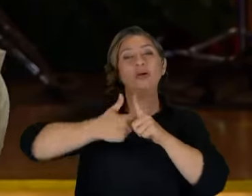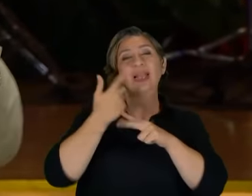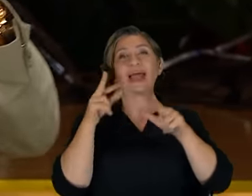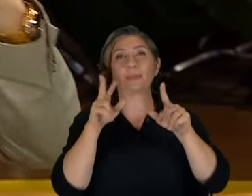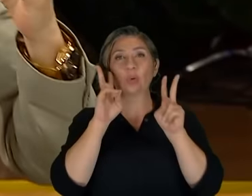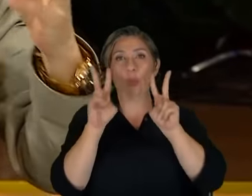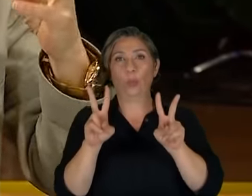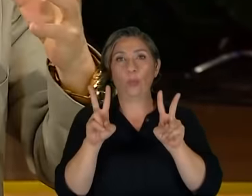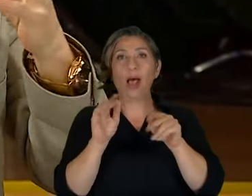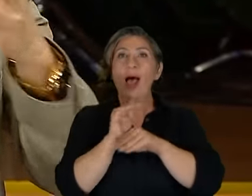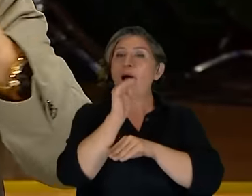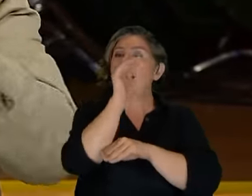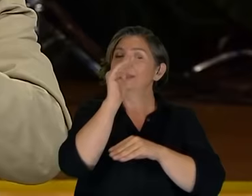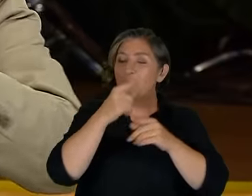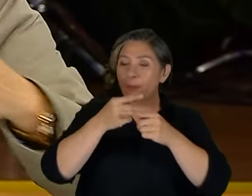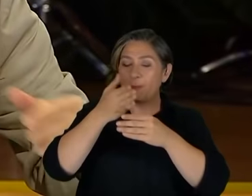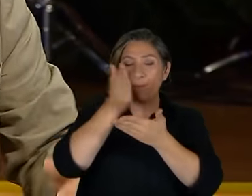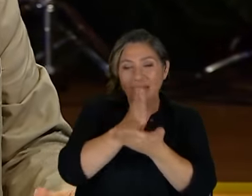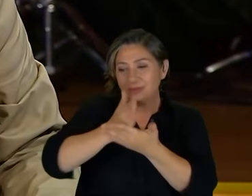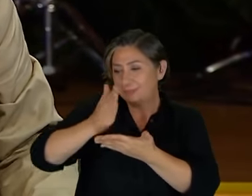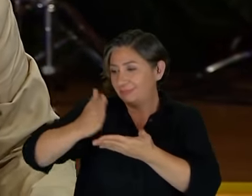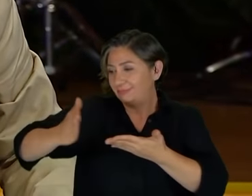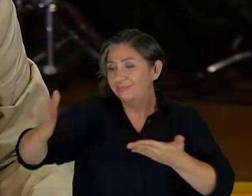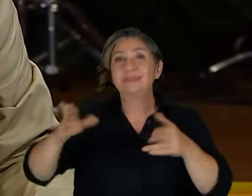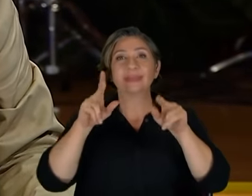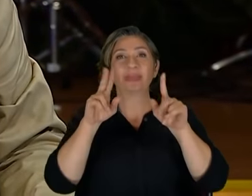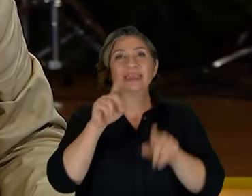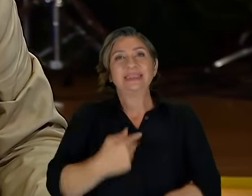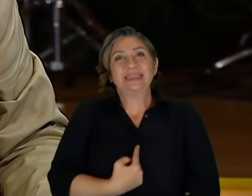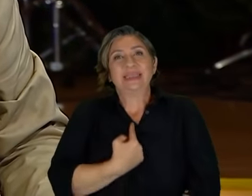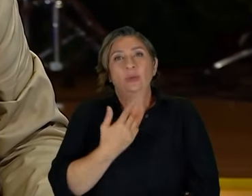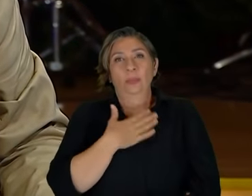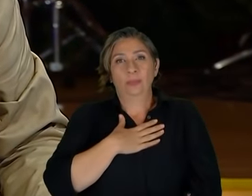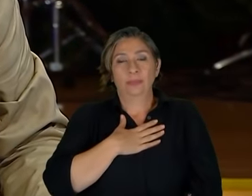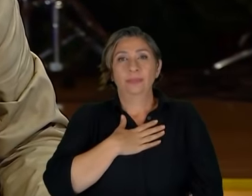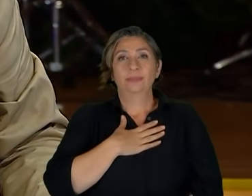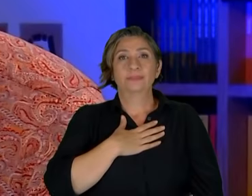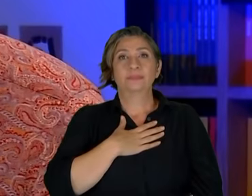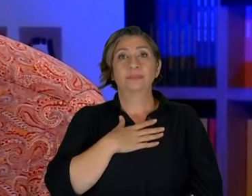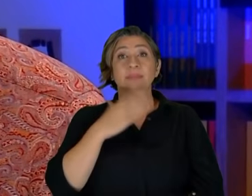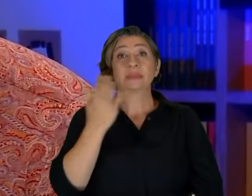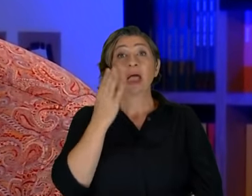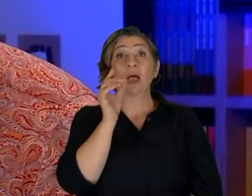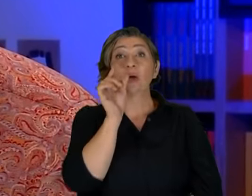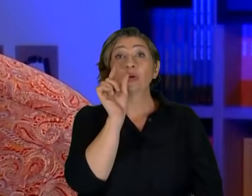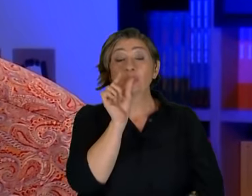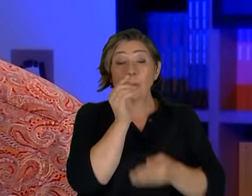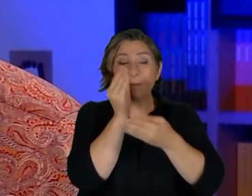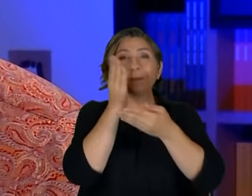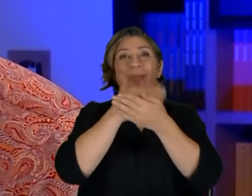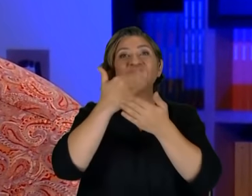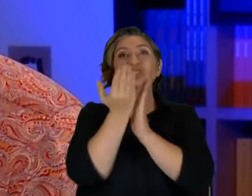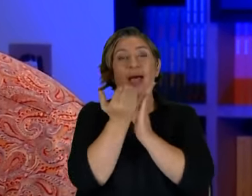gibi görüyorum. Hayatı parçalara, projelere bölmek gibi bir şey hissediyorum sizde. Hatta daha küçük parçalara bölmeye